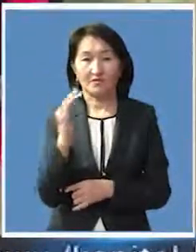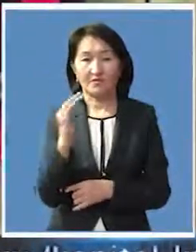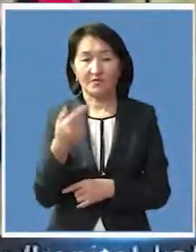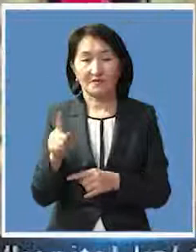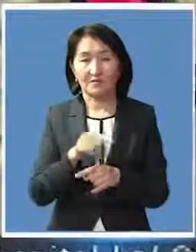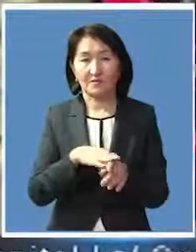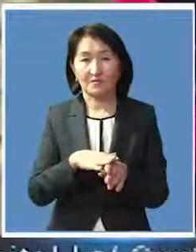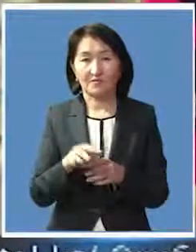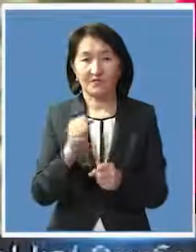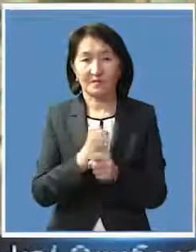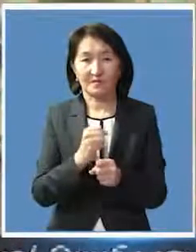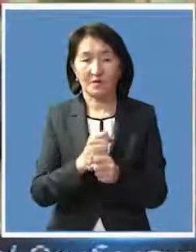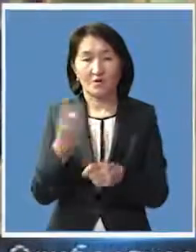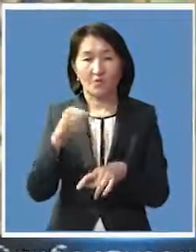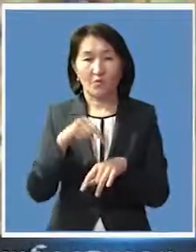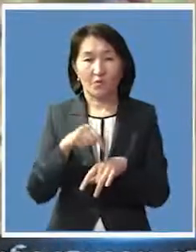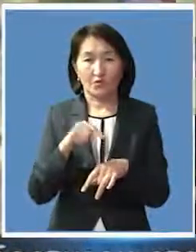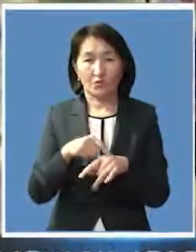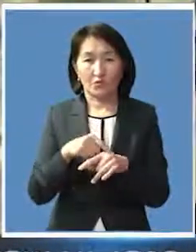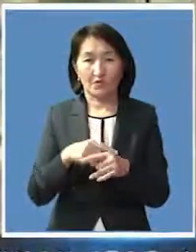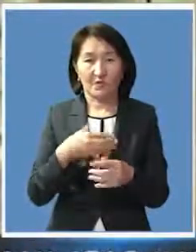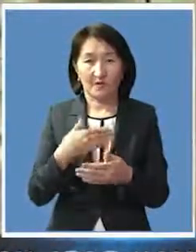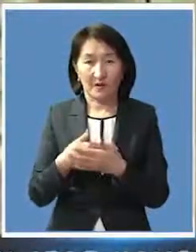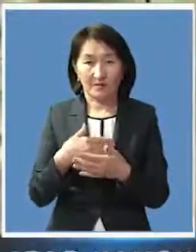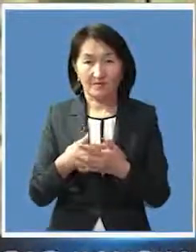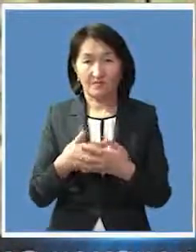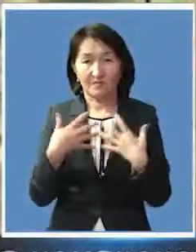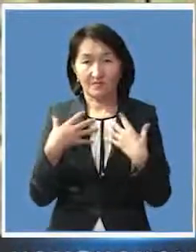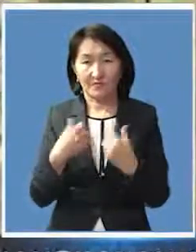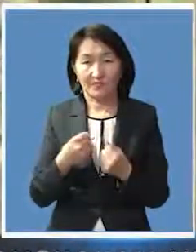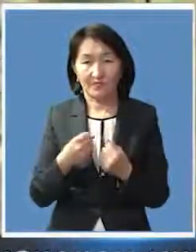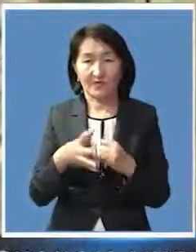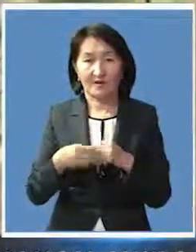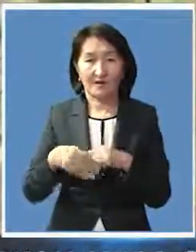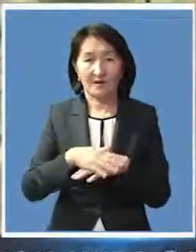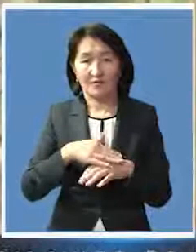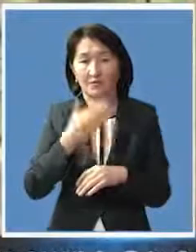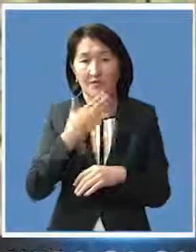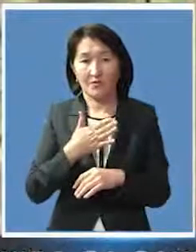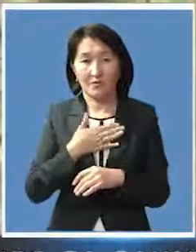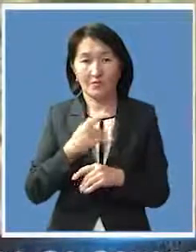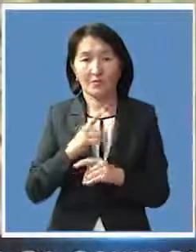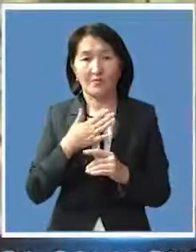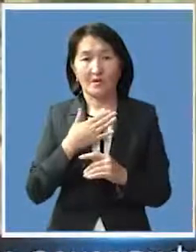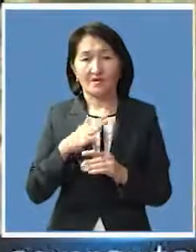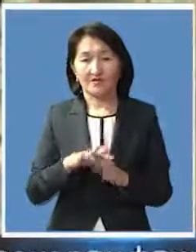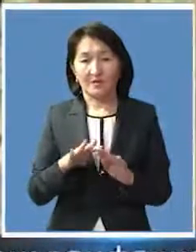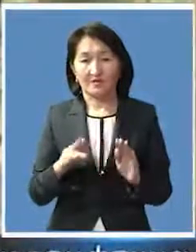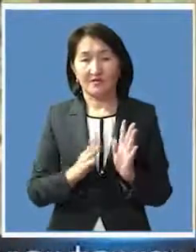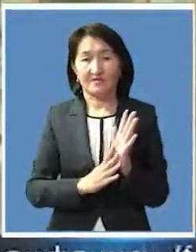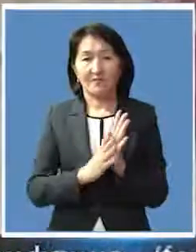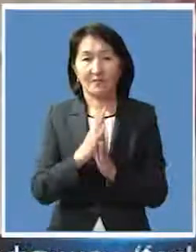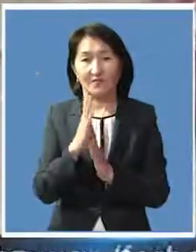людях чувство патриотизма и создавать зеленую зону вокруг себя. Пусть наши дети растут в экологически чистой среде и дышат свежим